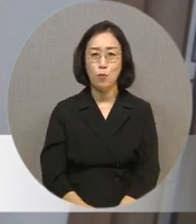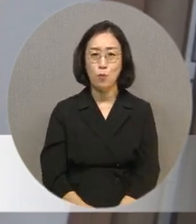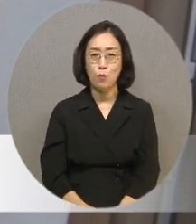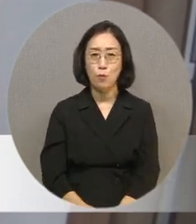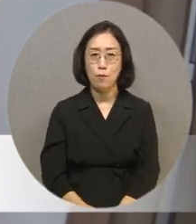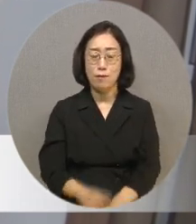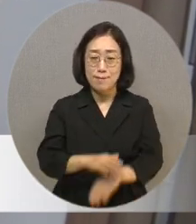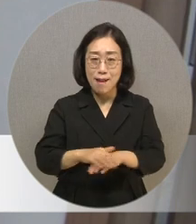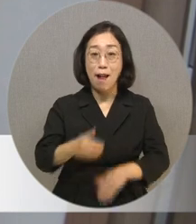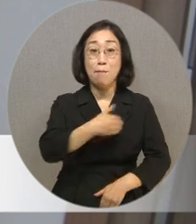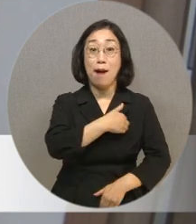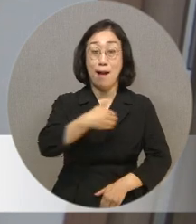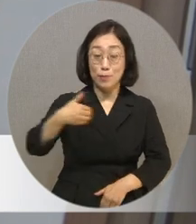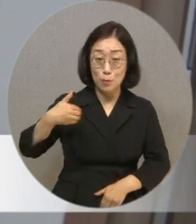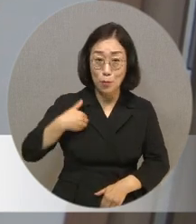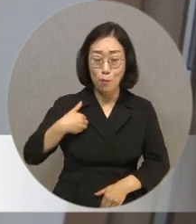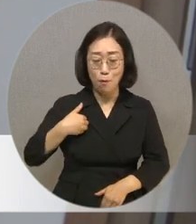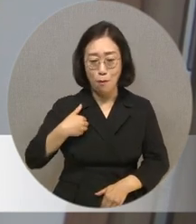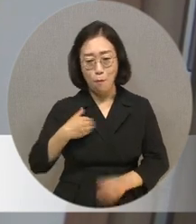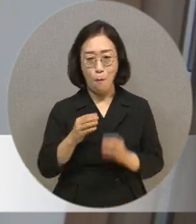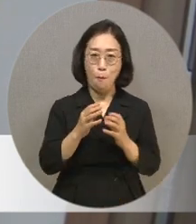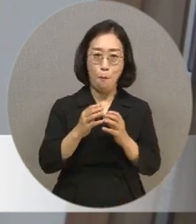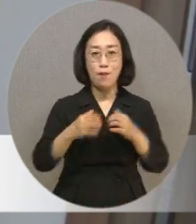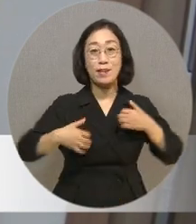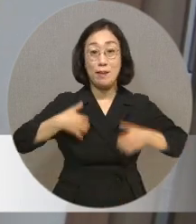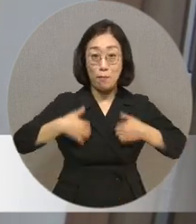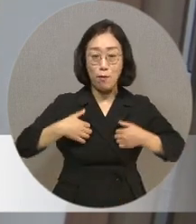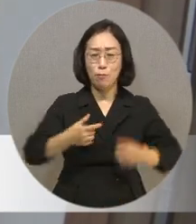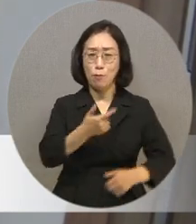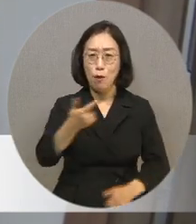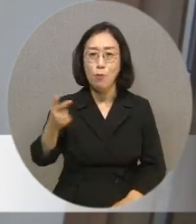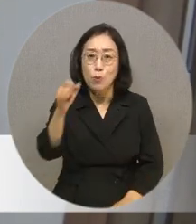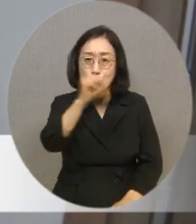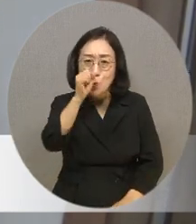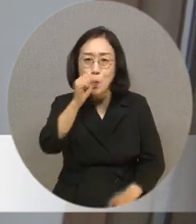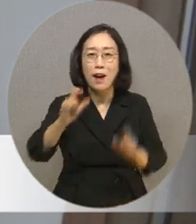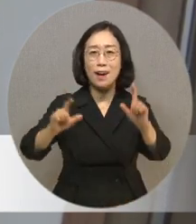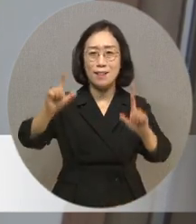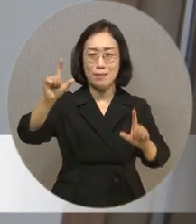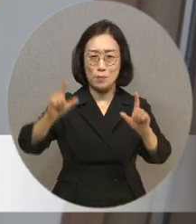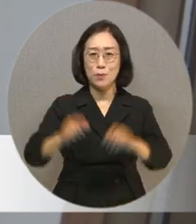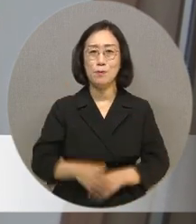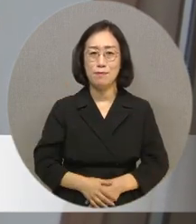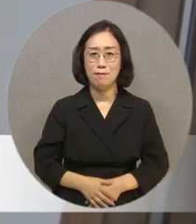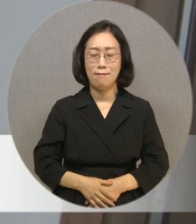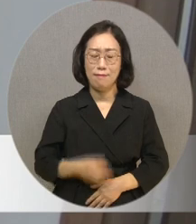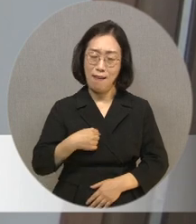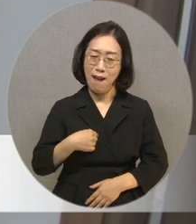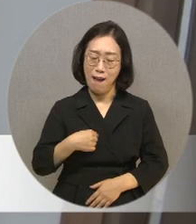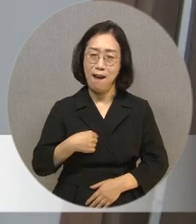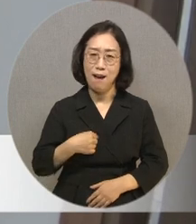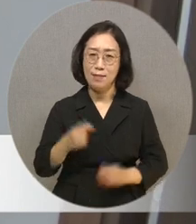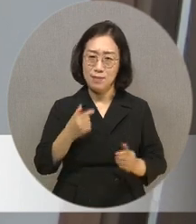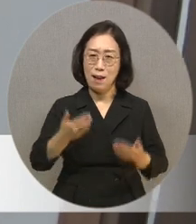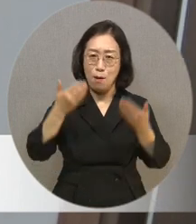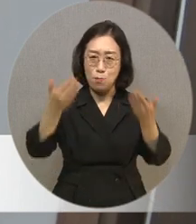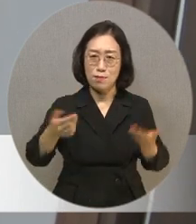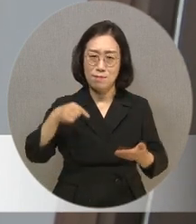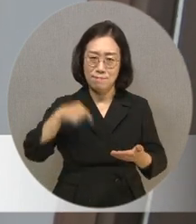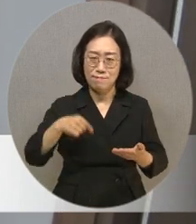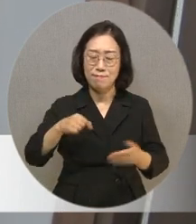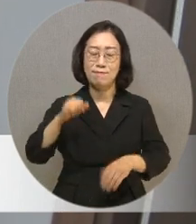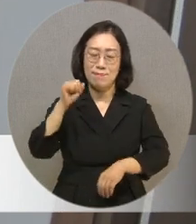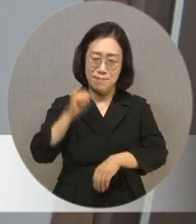해주시고 너무 흐뭇해하시고 너무 기뻐하시고 너무 이제 막 그냥 좋아하시더라고요. 그래서